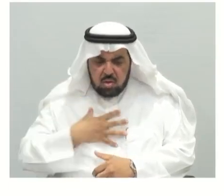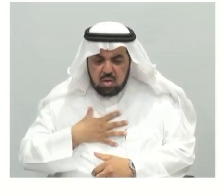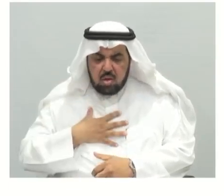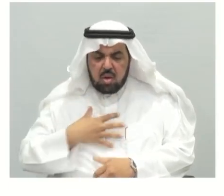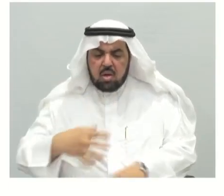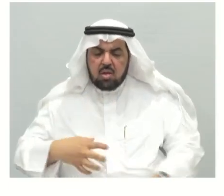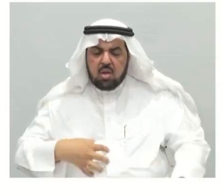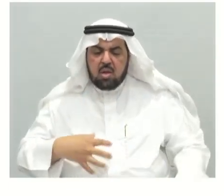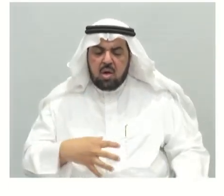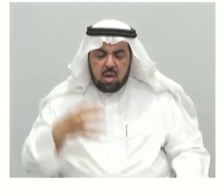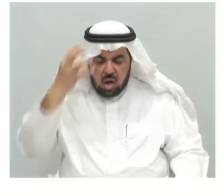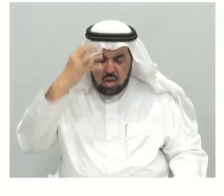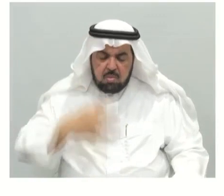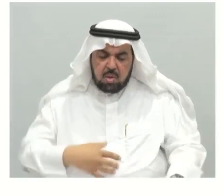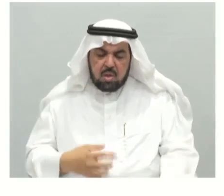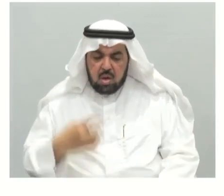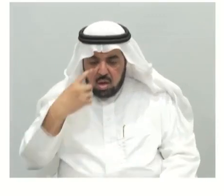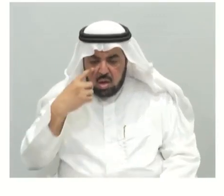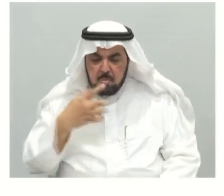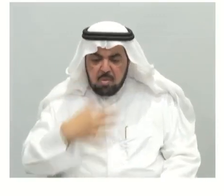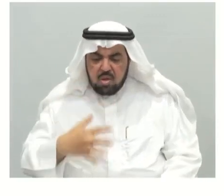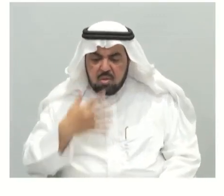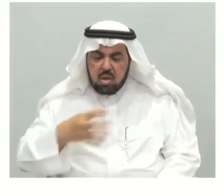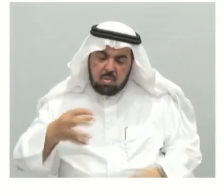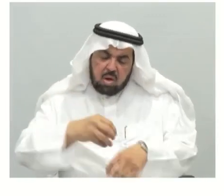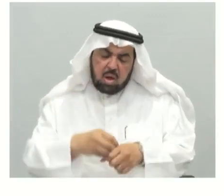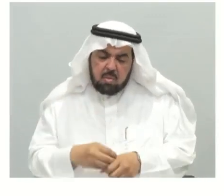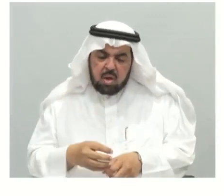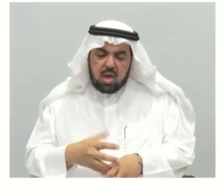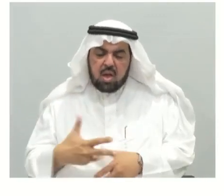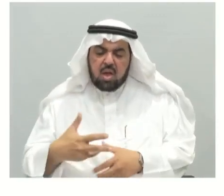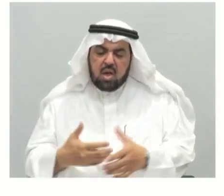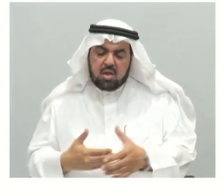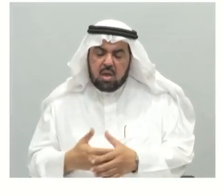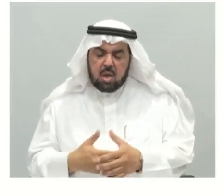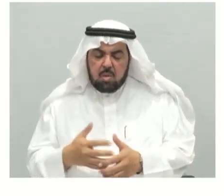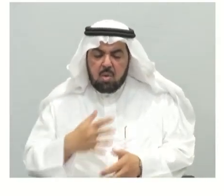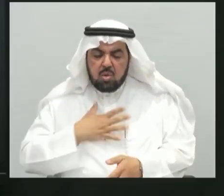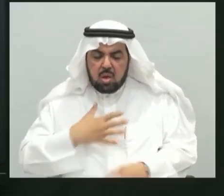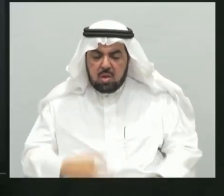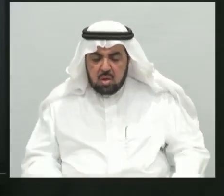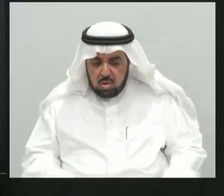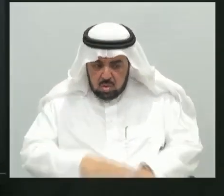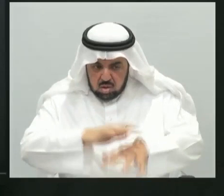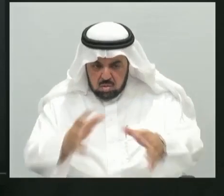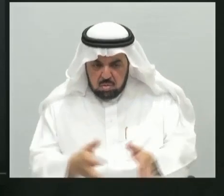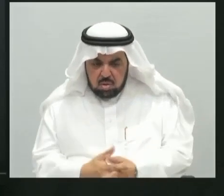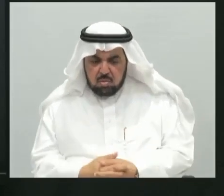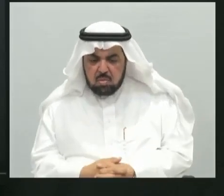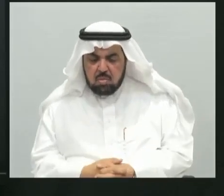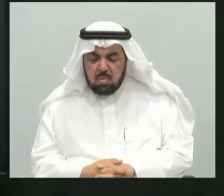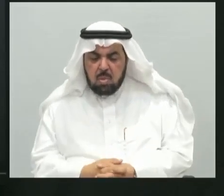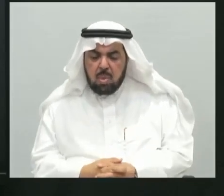بطن عين بسيطه عين مركبه غشاء طبلي وصدر نلاحظ ان جميع المجموعات